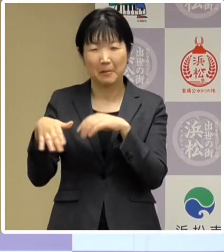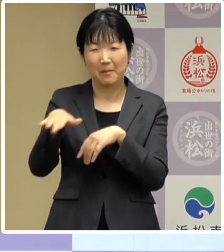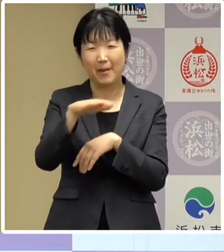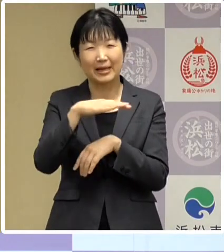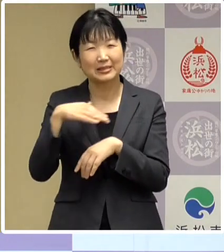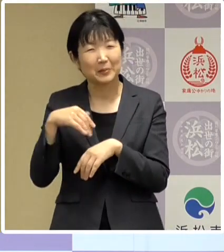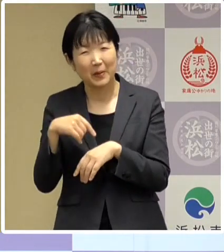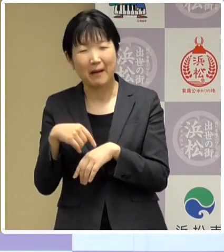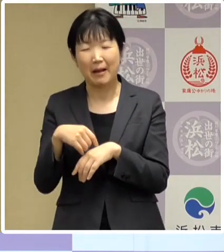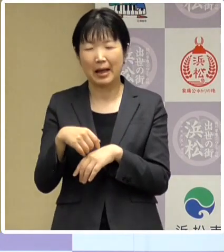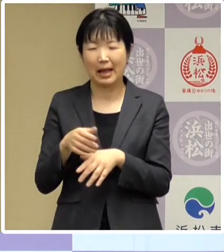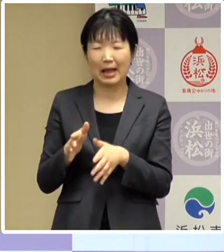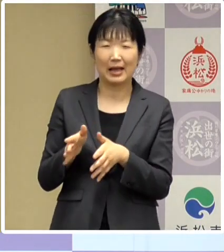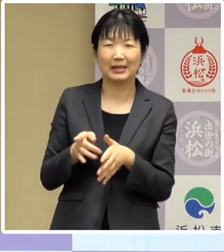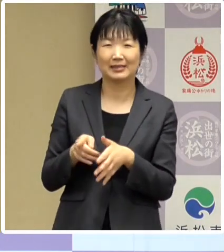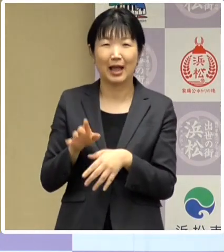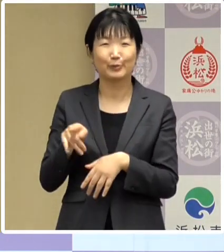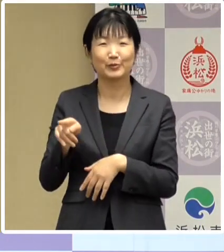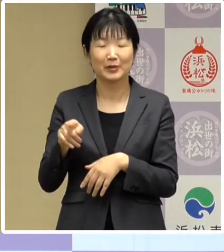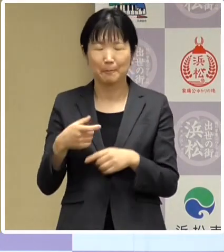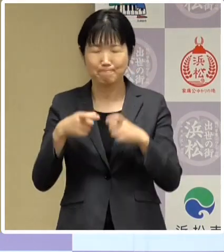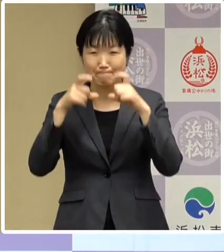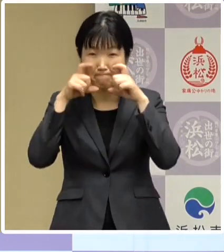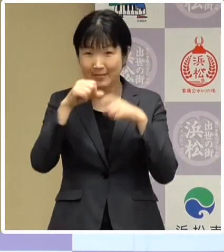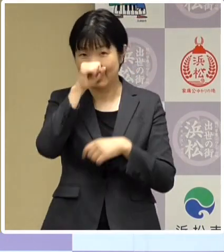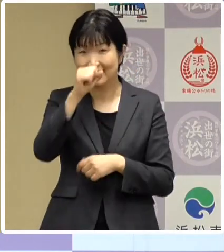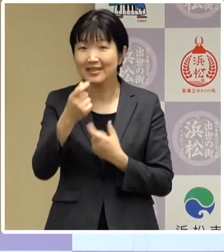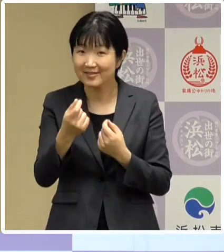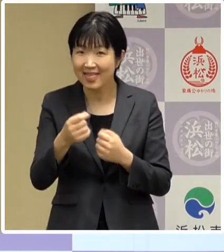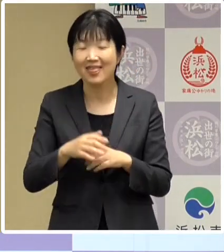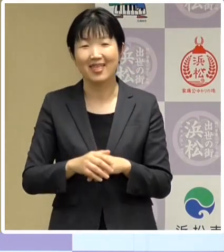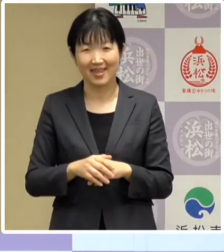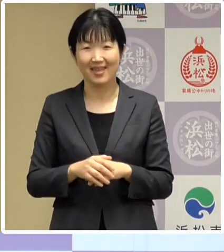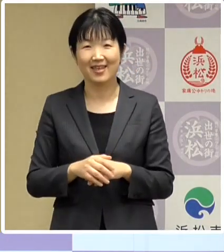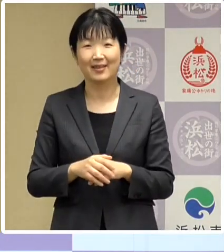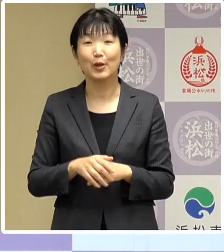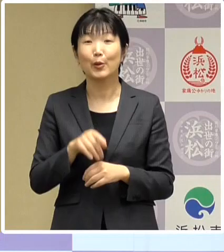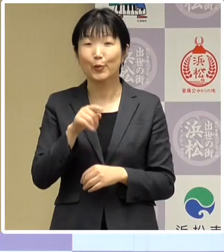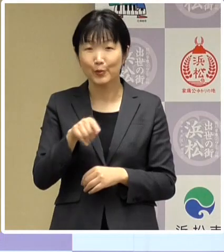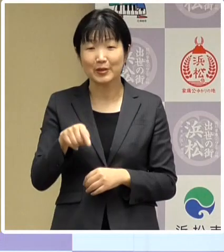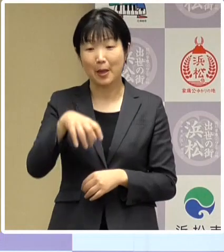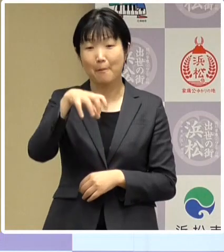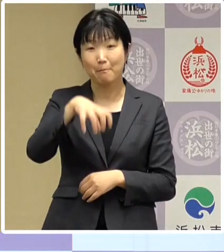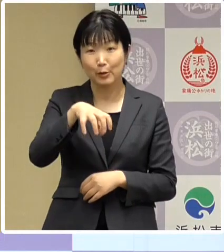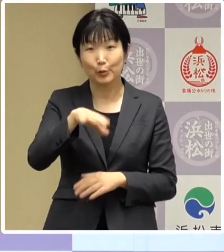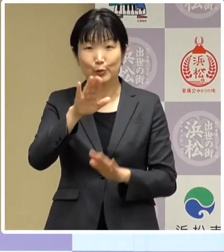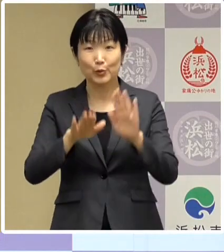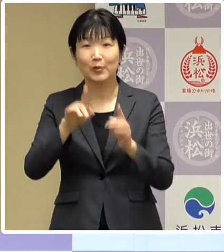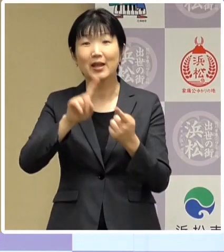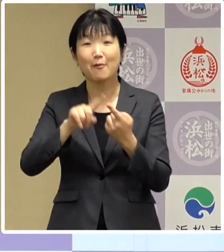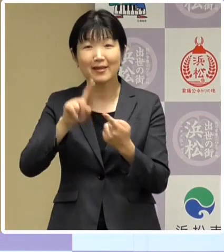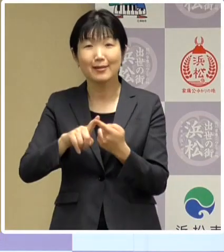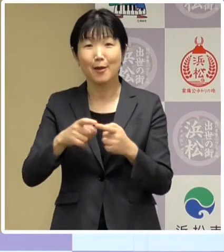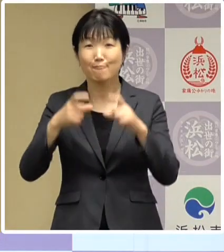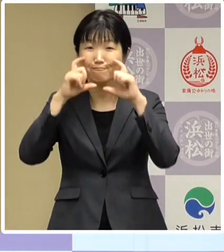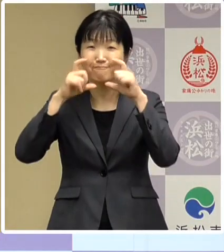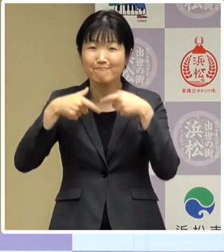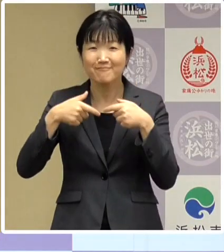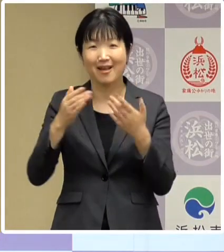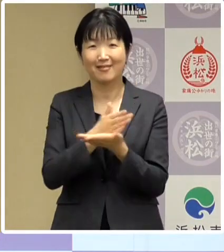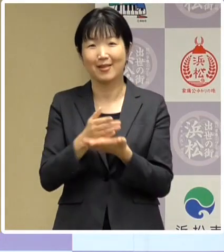に対してもはばかられるんで、まあ、そういうところはしっかりマスクつけるとかねそこはメリハリをつけていけばいいんではないかなというふうに思います